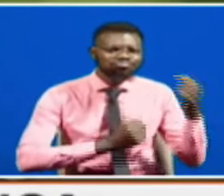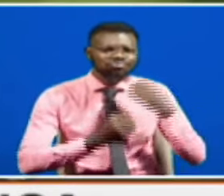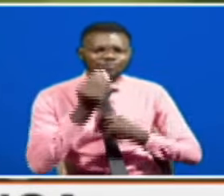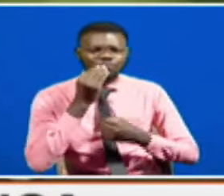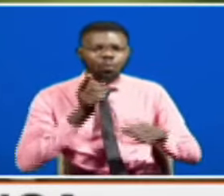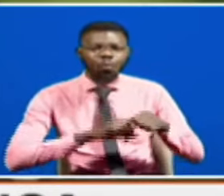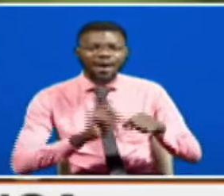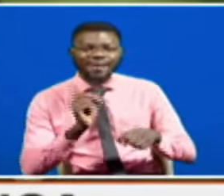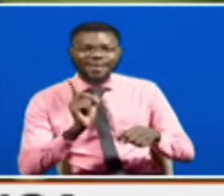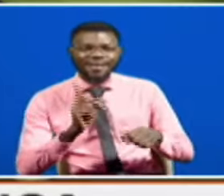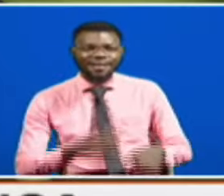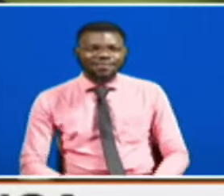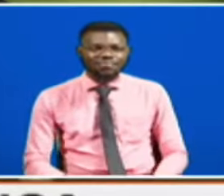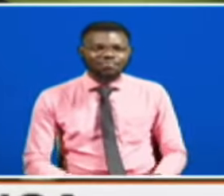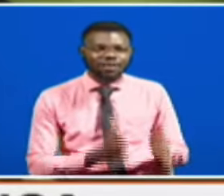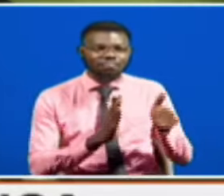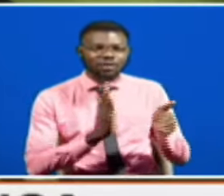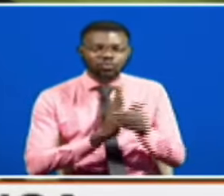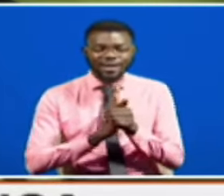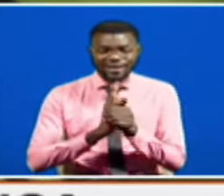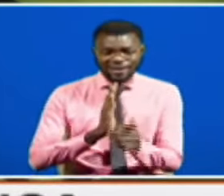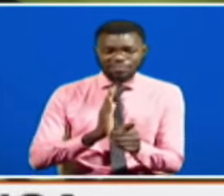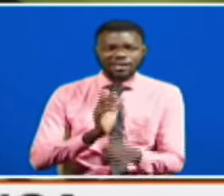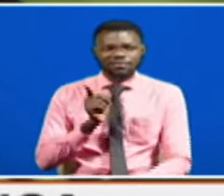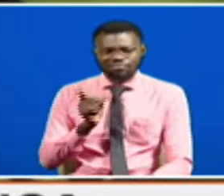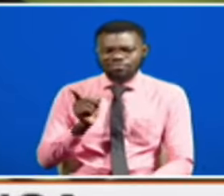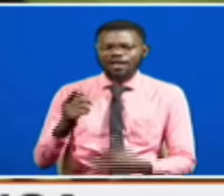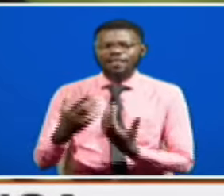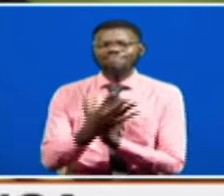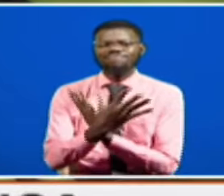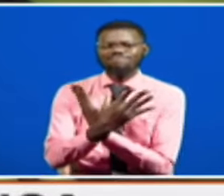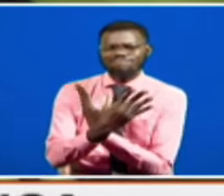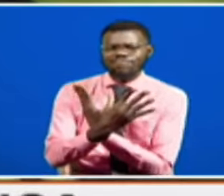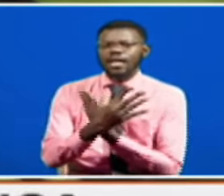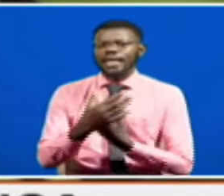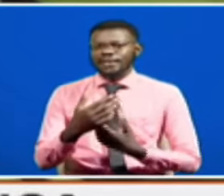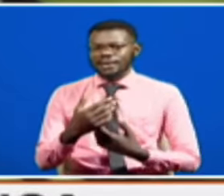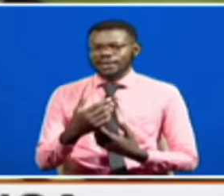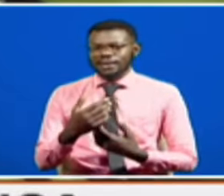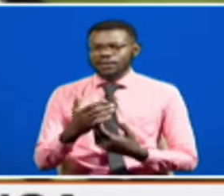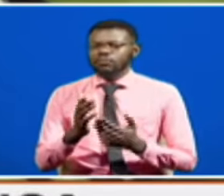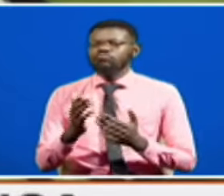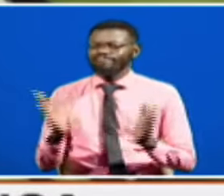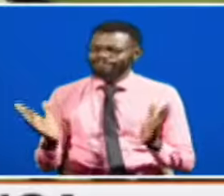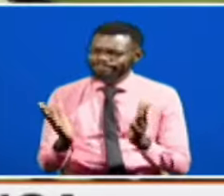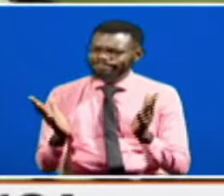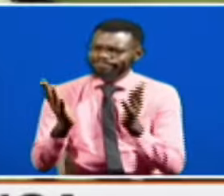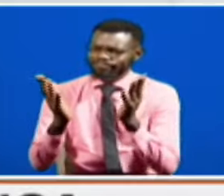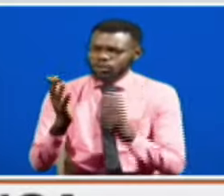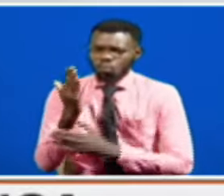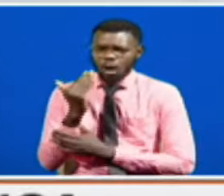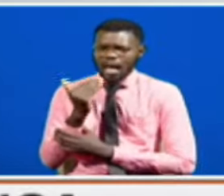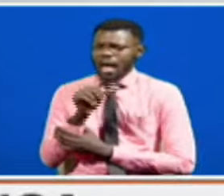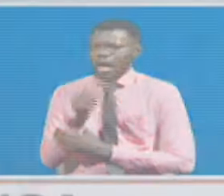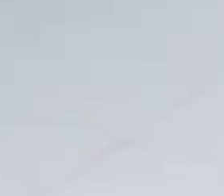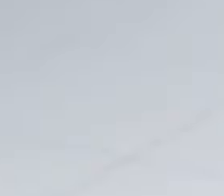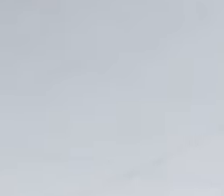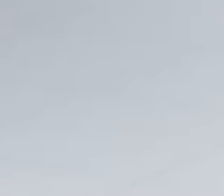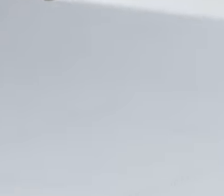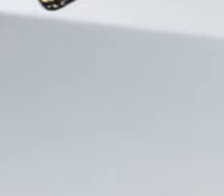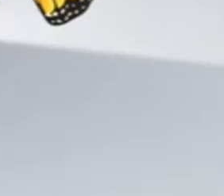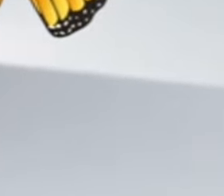Mtaalamu wa wadudu Njoroge amewatuliza mioyo baadhi ya wakulima ambao walikuwa wanahofia kwamba mimea yao itaathirika. Kwani